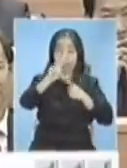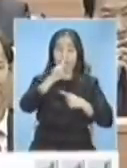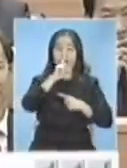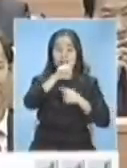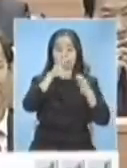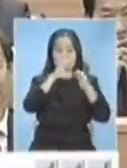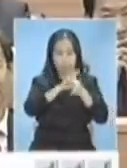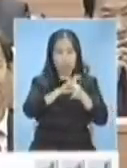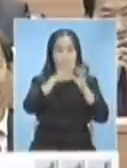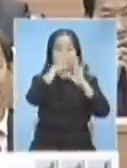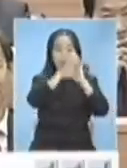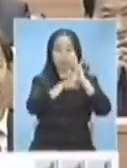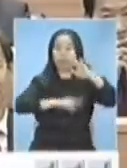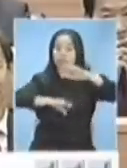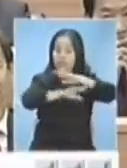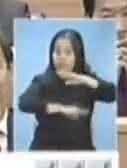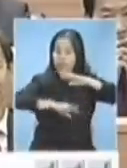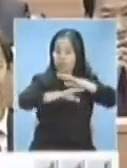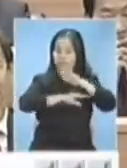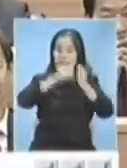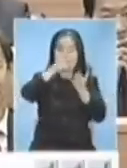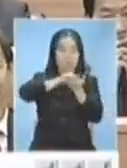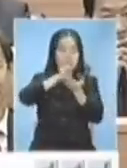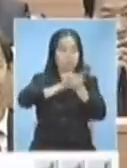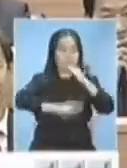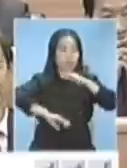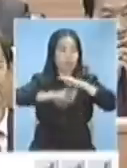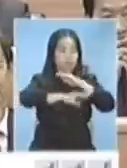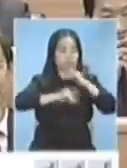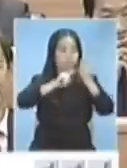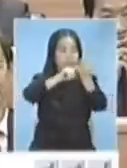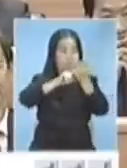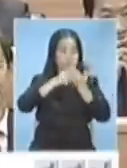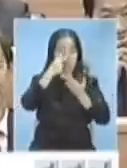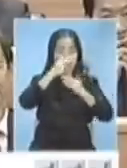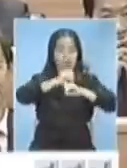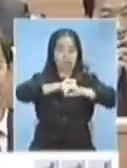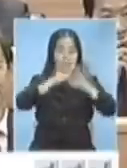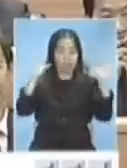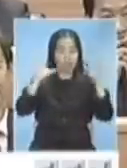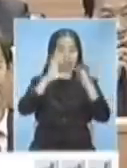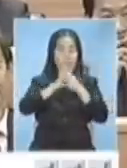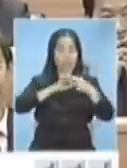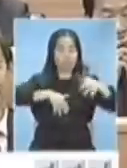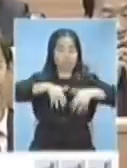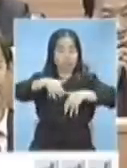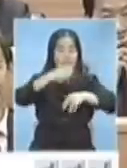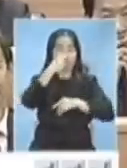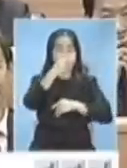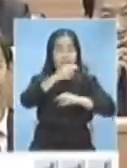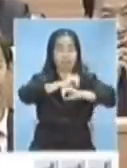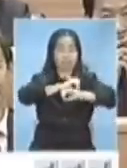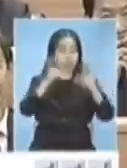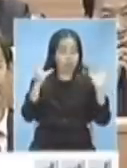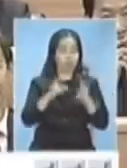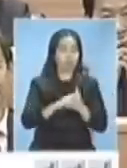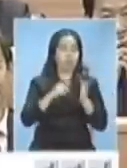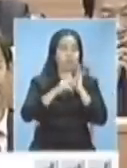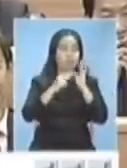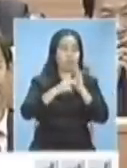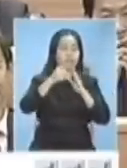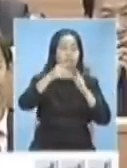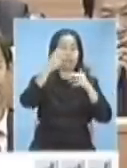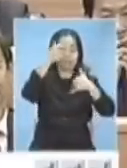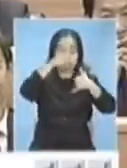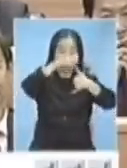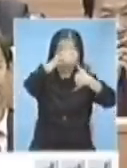คะดิฉันต้องการหลักฐานข้อมูลที่จะมาแสดงให้ประชาชนเห็นว่าสิ่งที่ท่านรัฐมนตรีนฤ